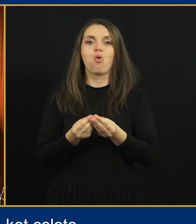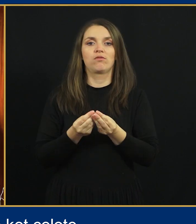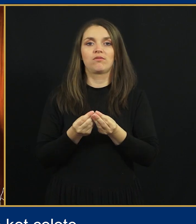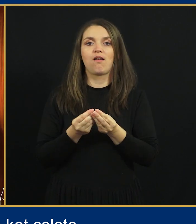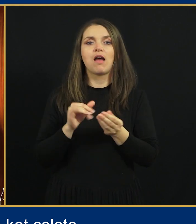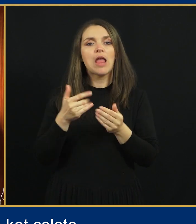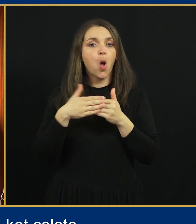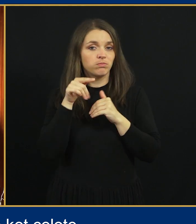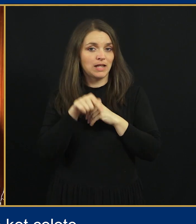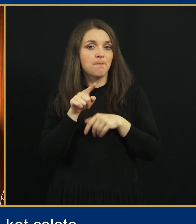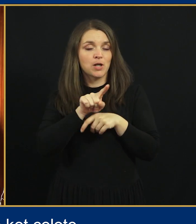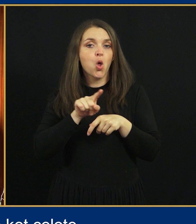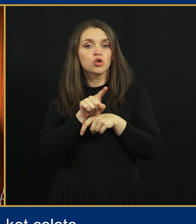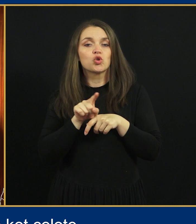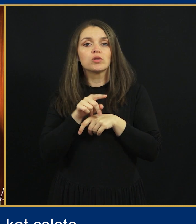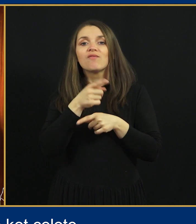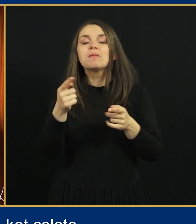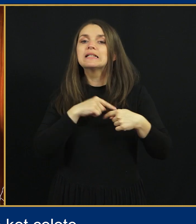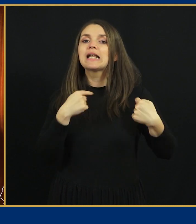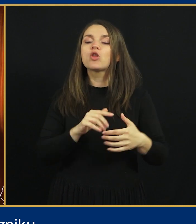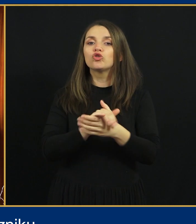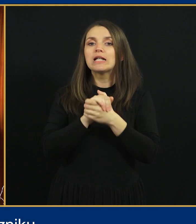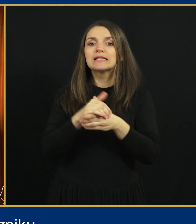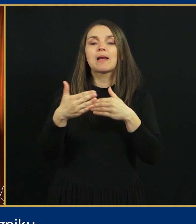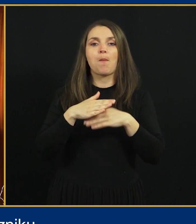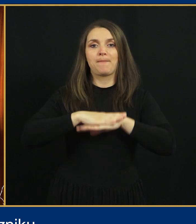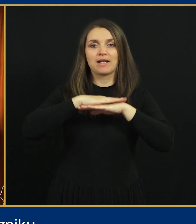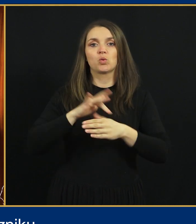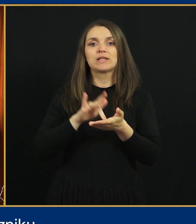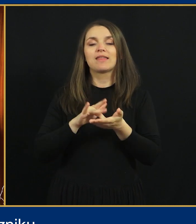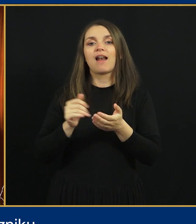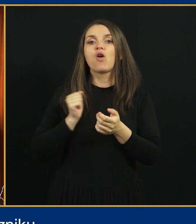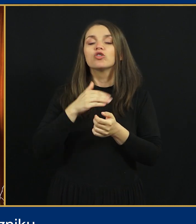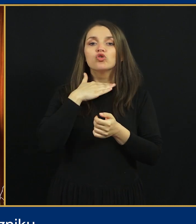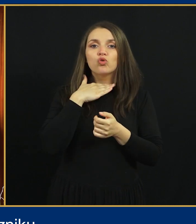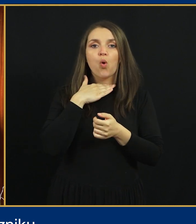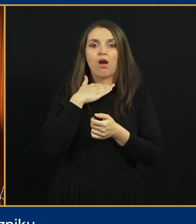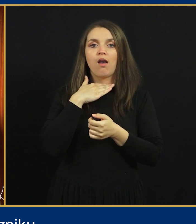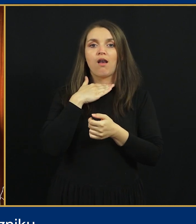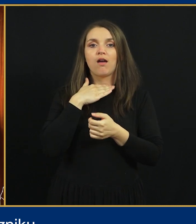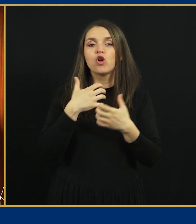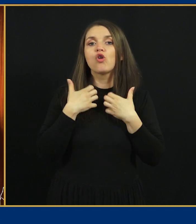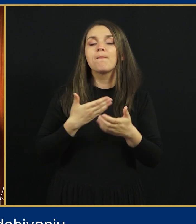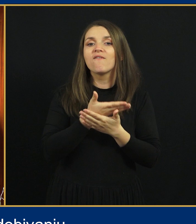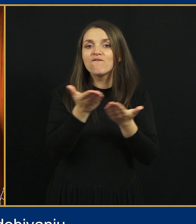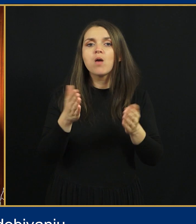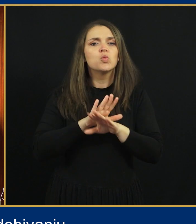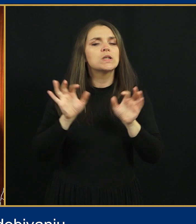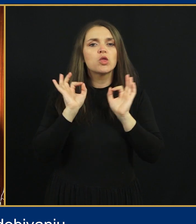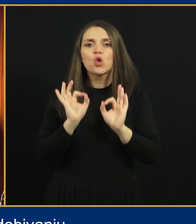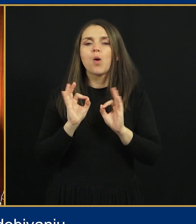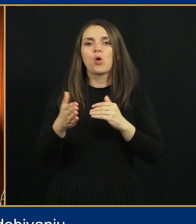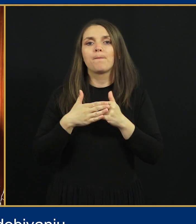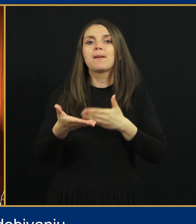celote. Naj vam ob tej priložnosti iskreno čestitam ob prazniku Centra vojaških šol. Želim vam